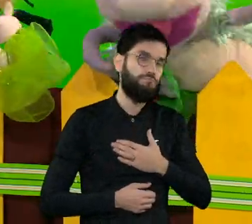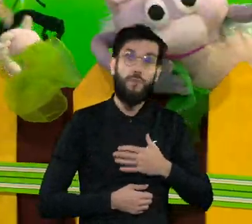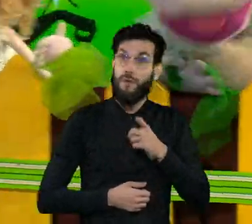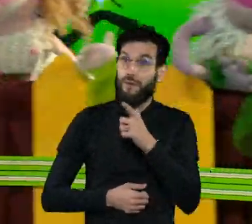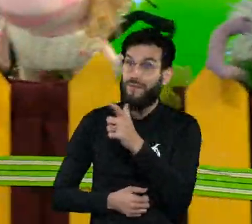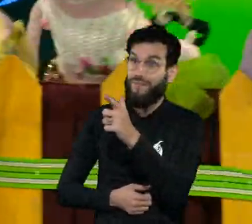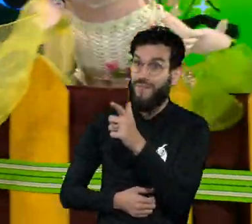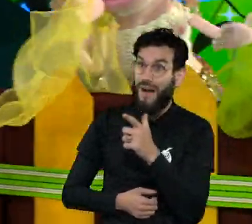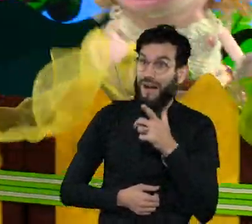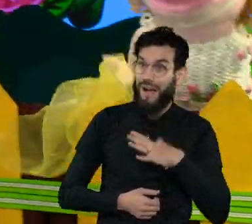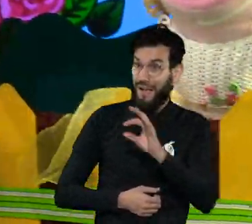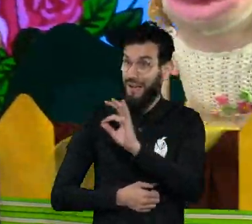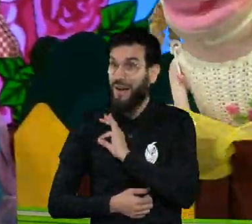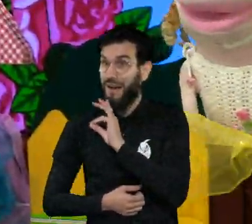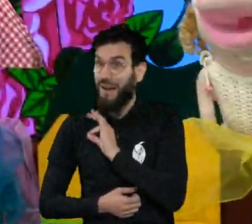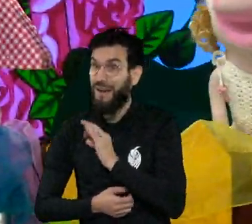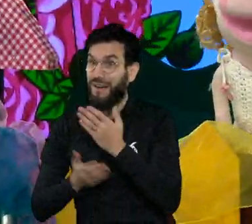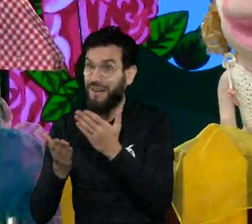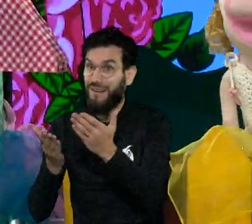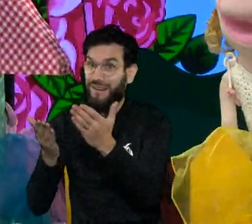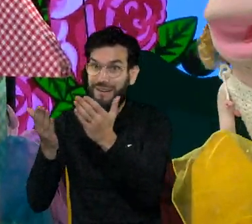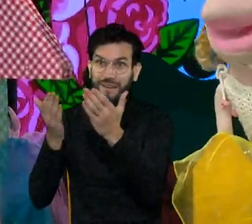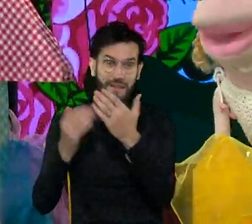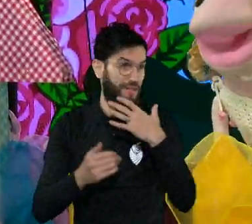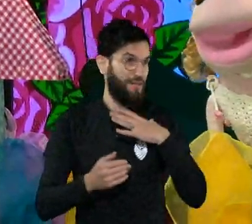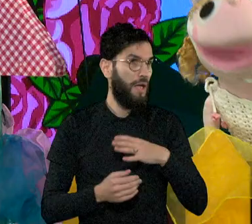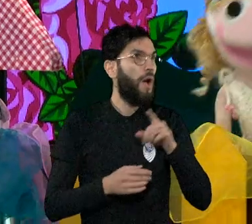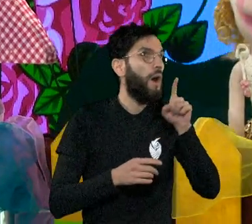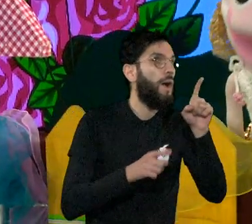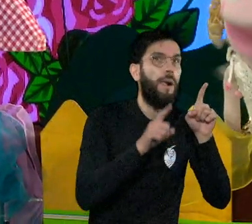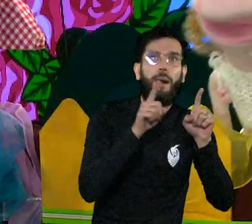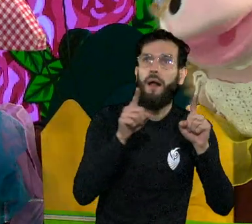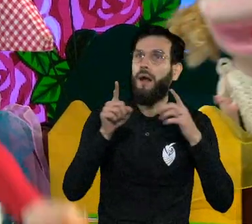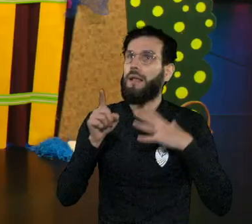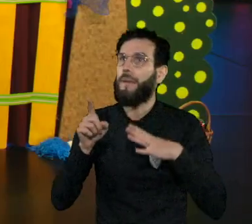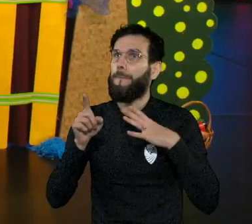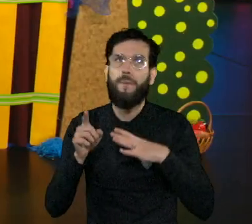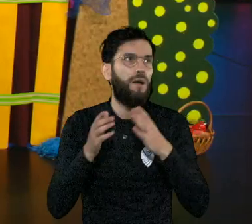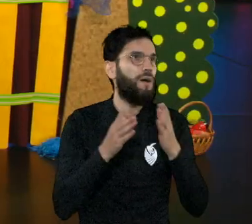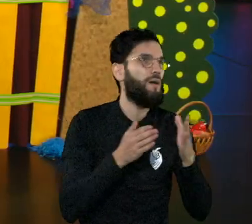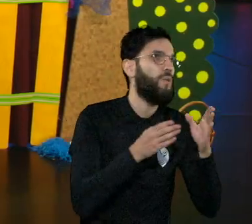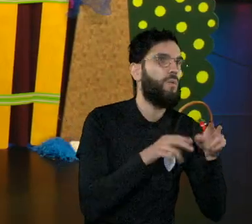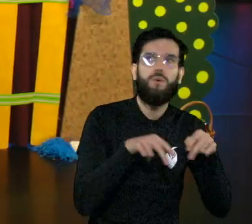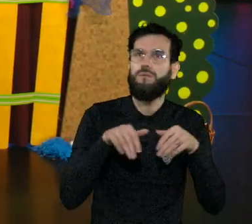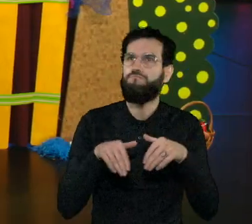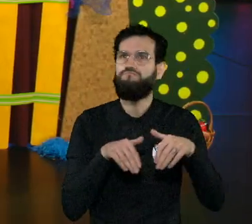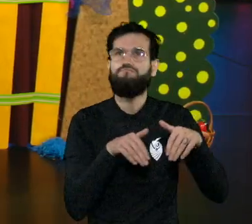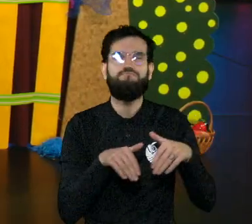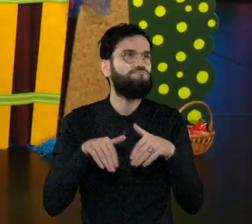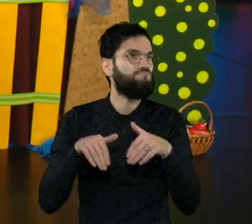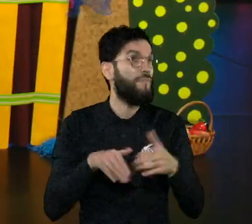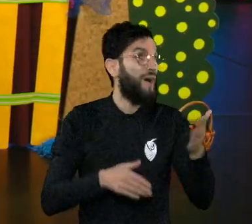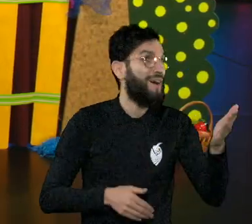schôdzku dať, lampióny počítať. S kamoškou